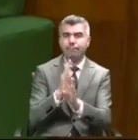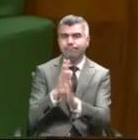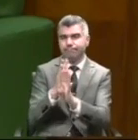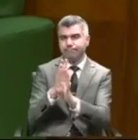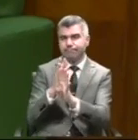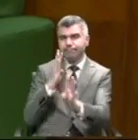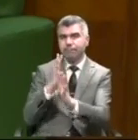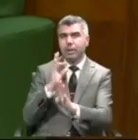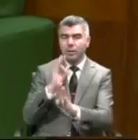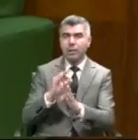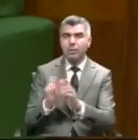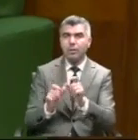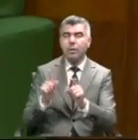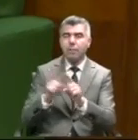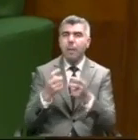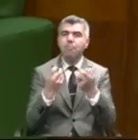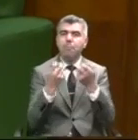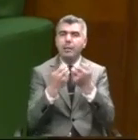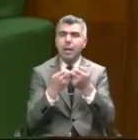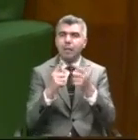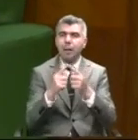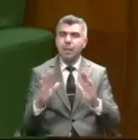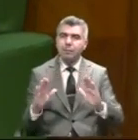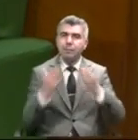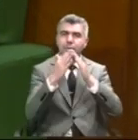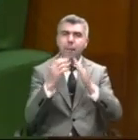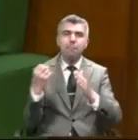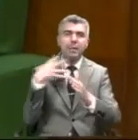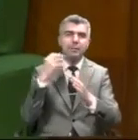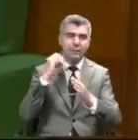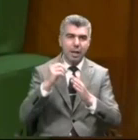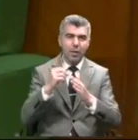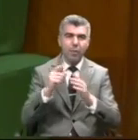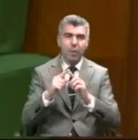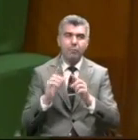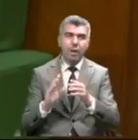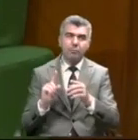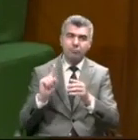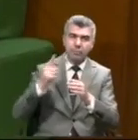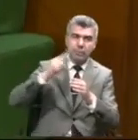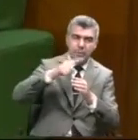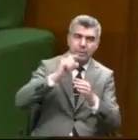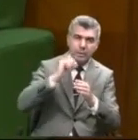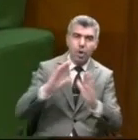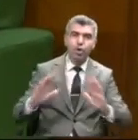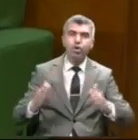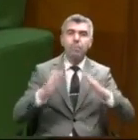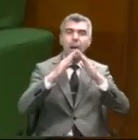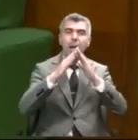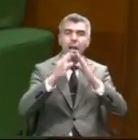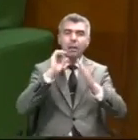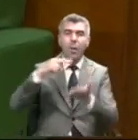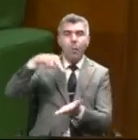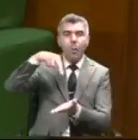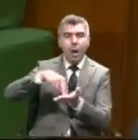المناسك معيا حسنا وصعود الى الذهاب الى عرفه والنزول الى